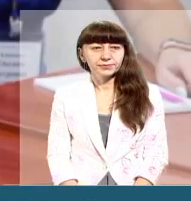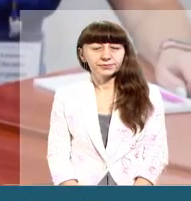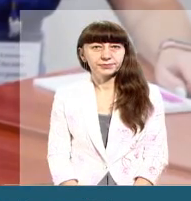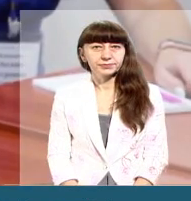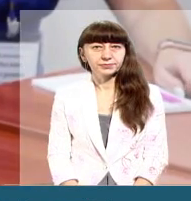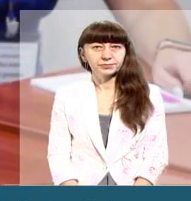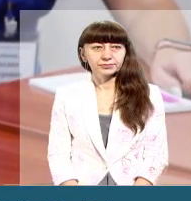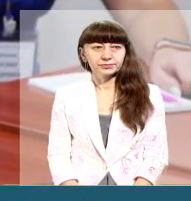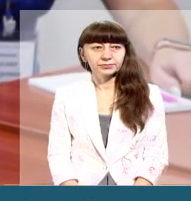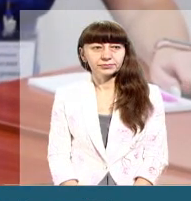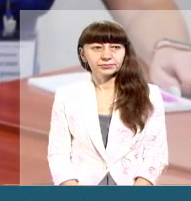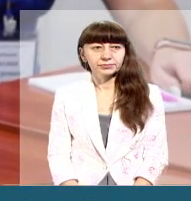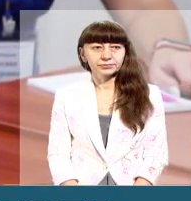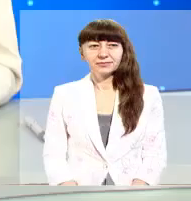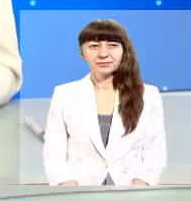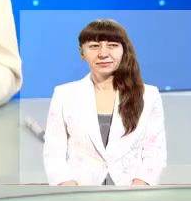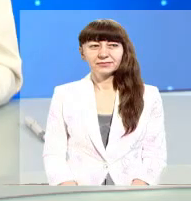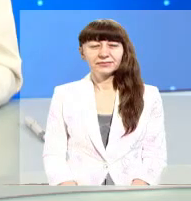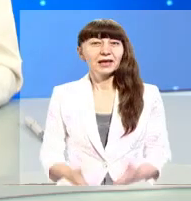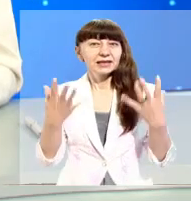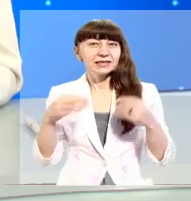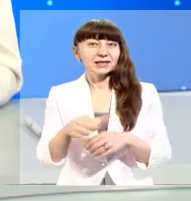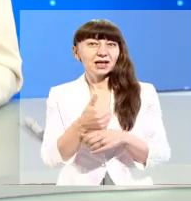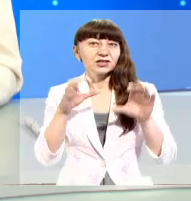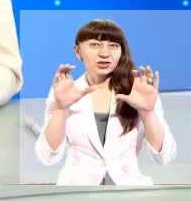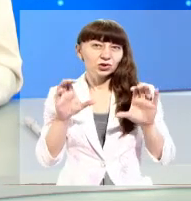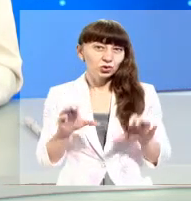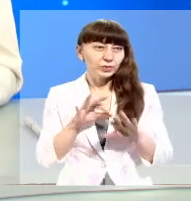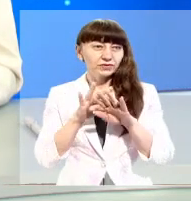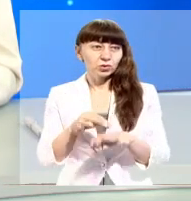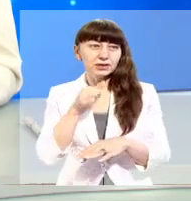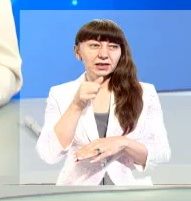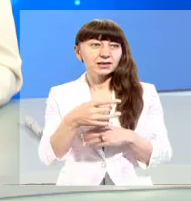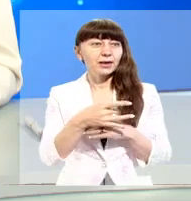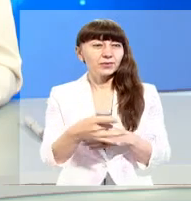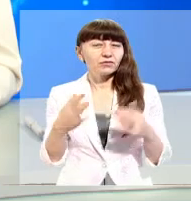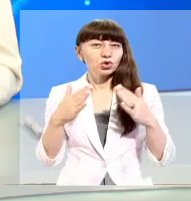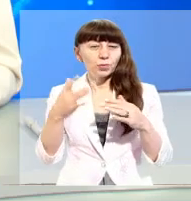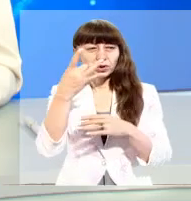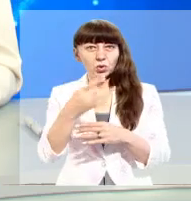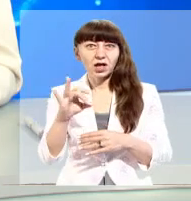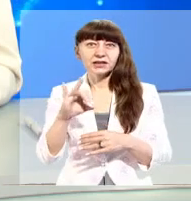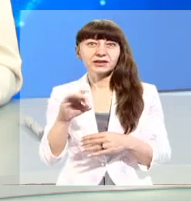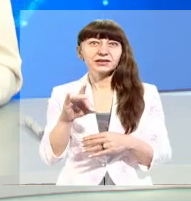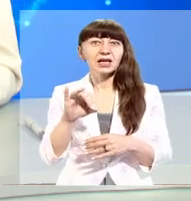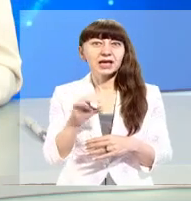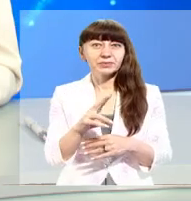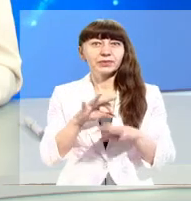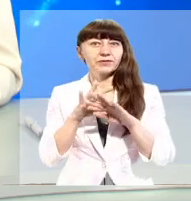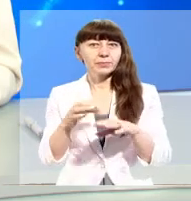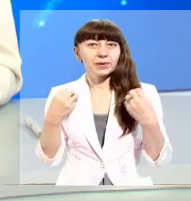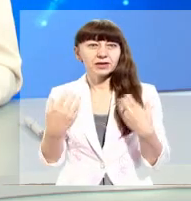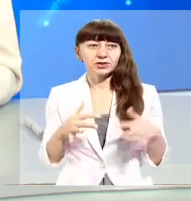Джабаев, телеканал «Костанай». День Конституции отметили и в Костанайском районе. В Доме культуры «Алтындан» провели